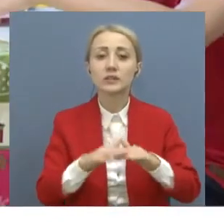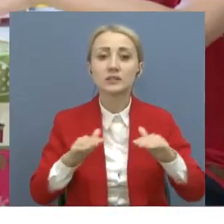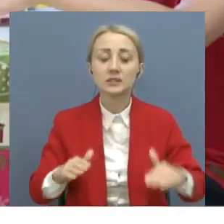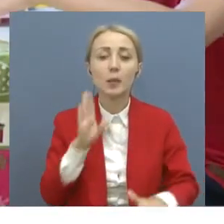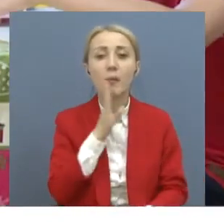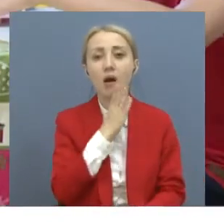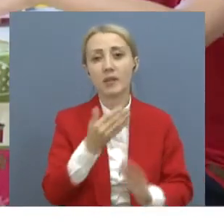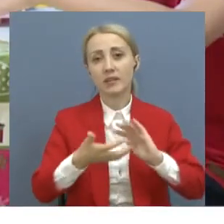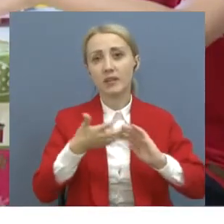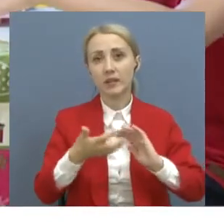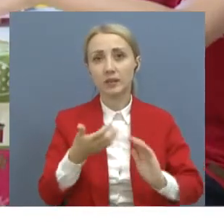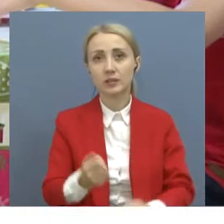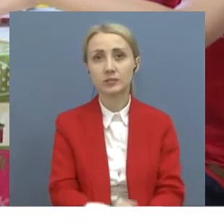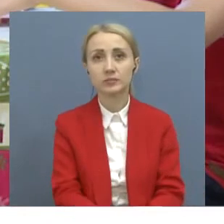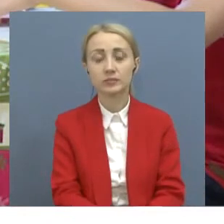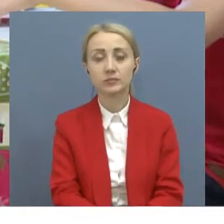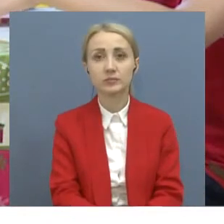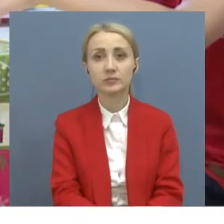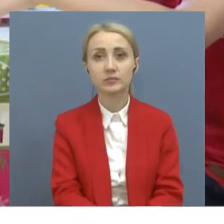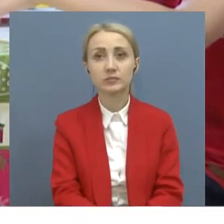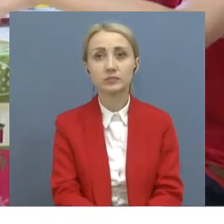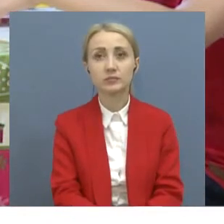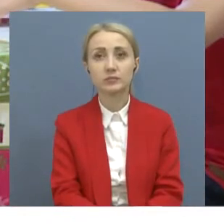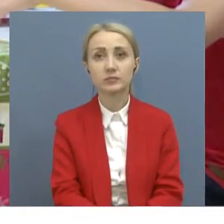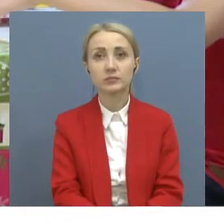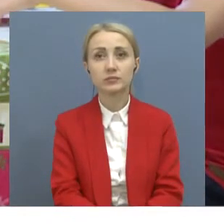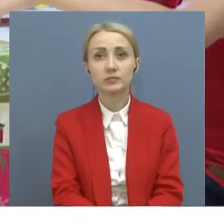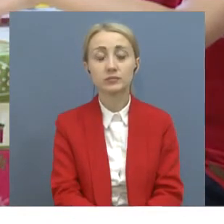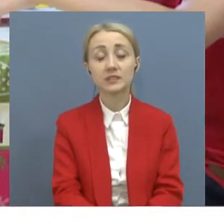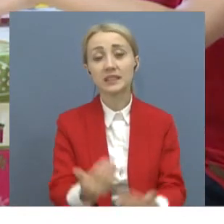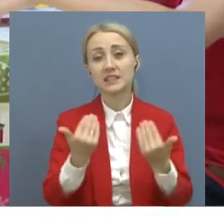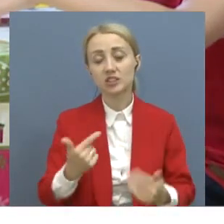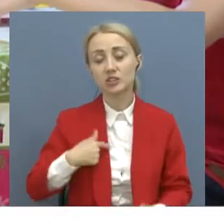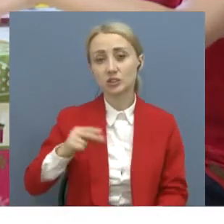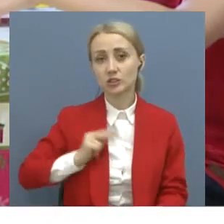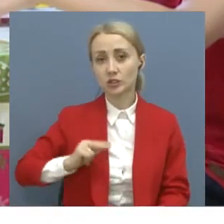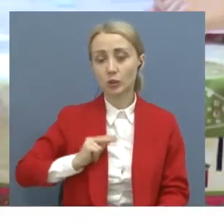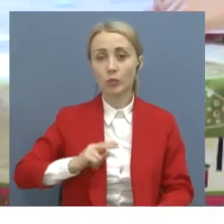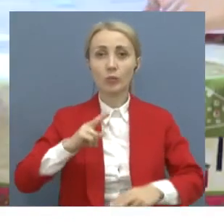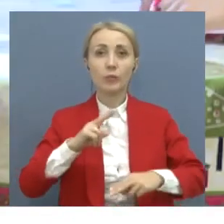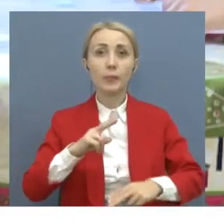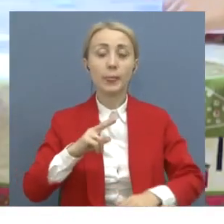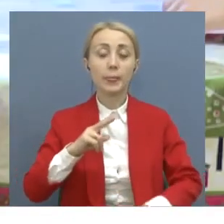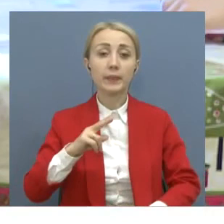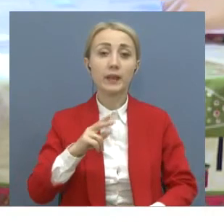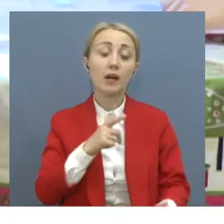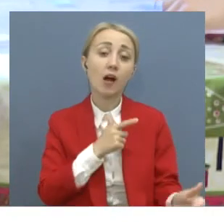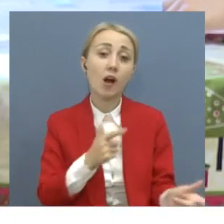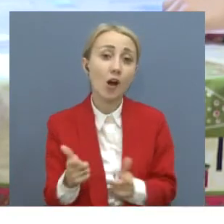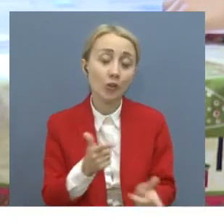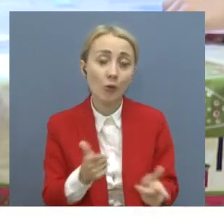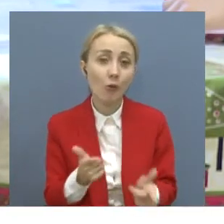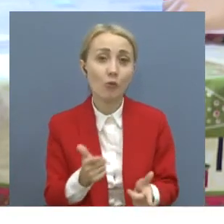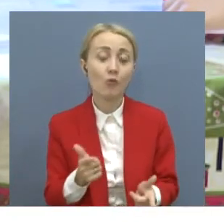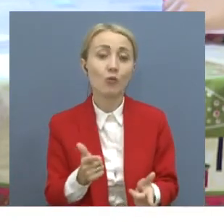өзім қалдым енді. Апаларым бар, қарындастарым бар, інілерім бар, сол көмектесті. Жолдастарым бар. Кім тамақ пісіреді үйде?